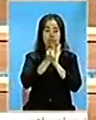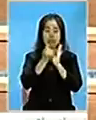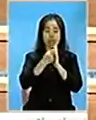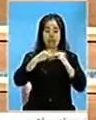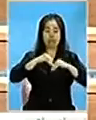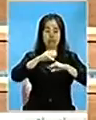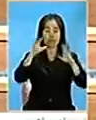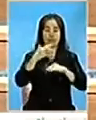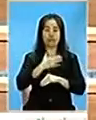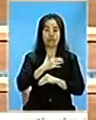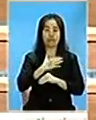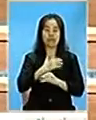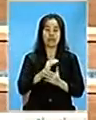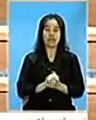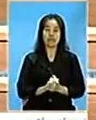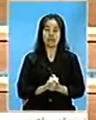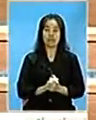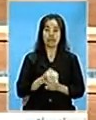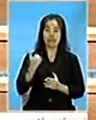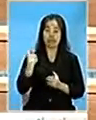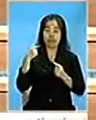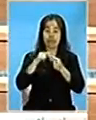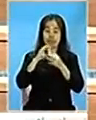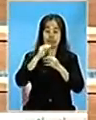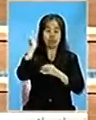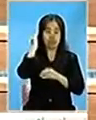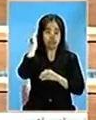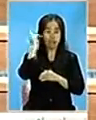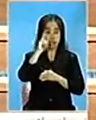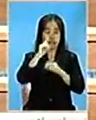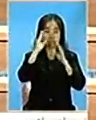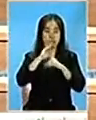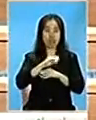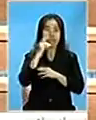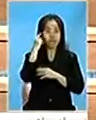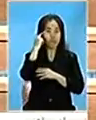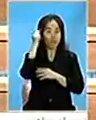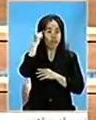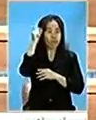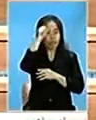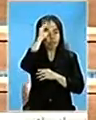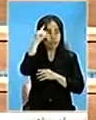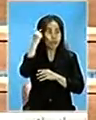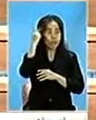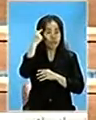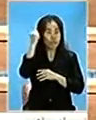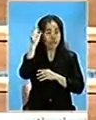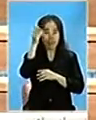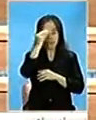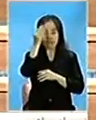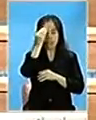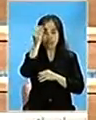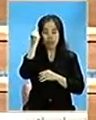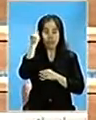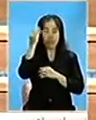านีของตนเองโดยเชื่อแบบหลงงมงายเชื่อแบบถูกล้าง